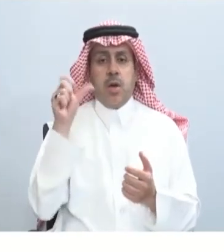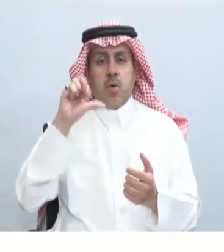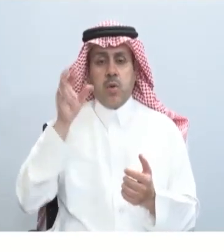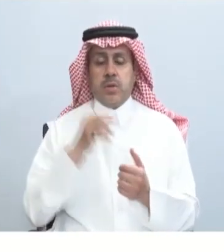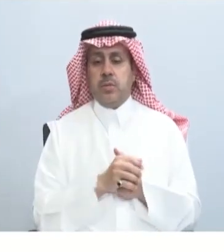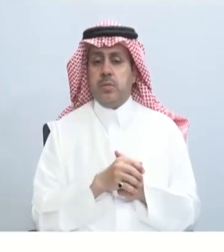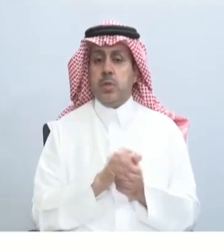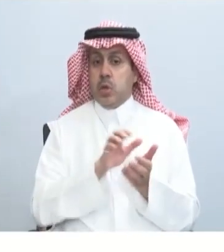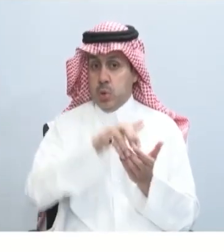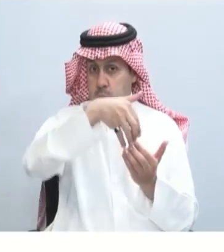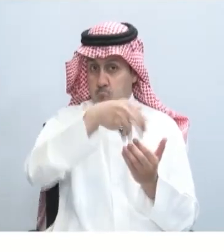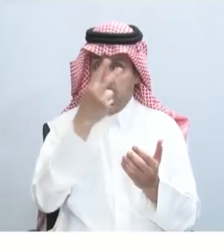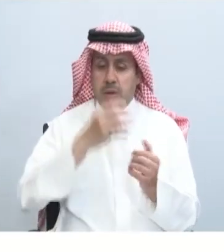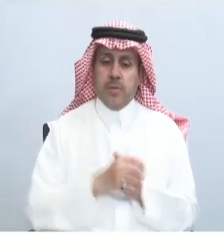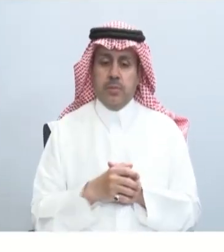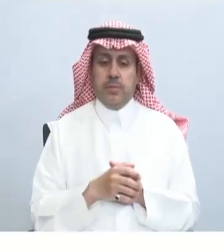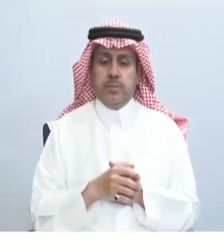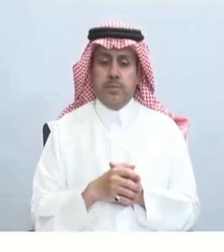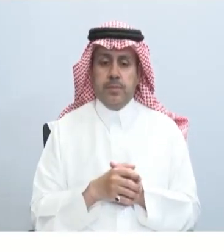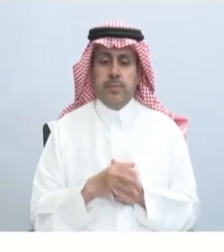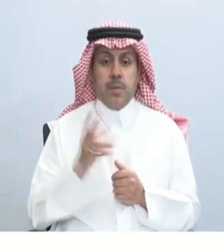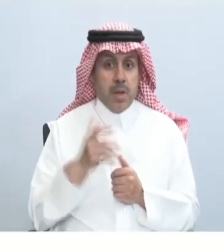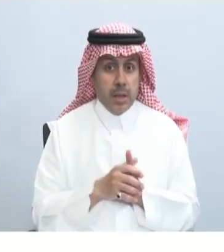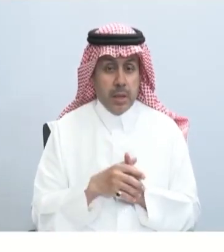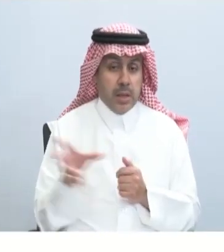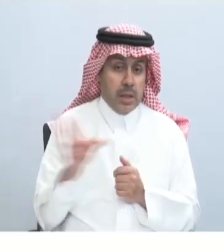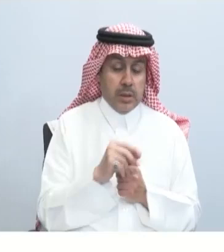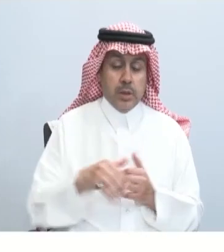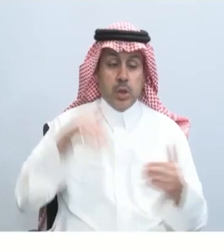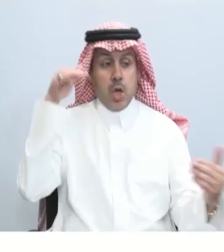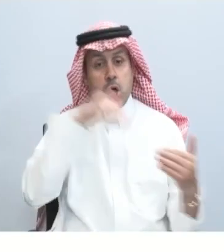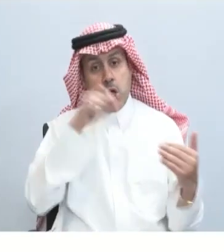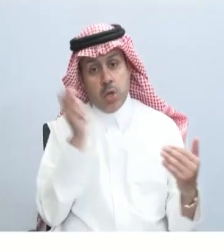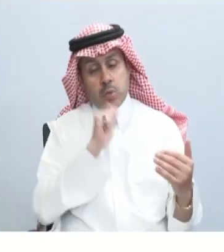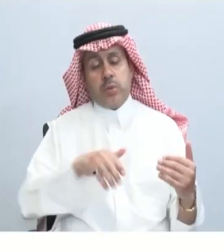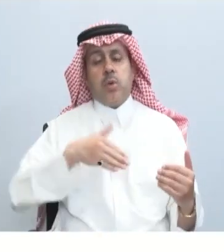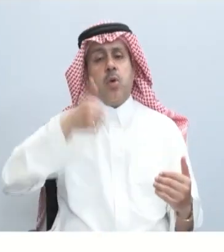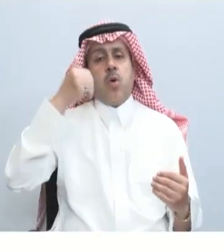الصندوق الثاني رقم اثنين ما هي نتيجه غزوه